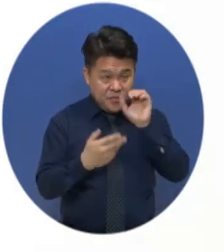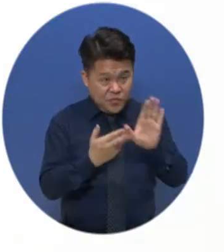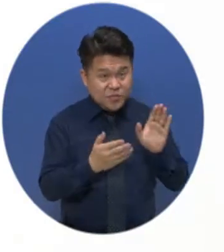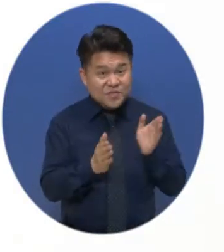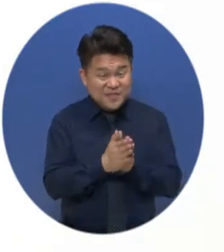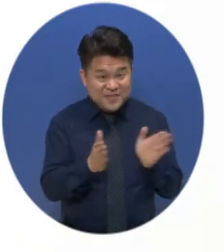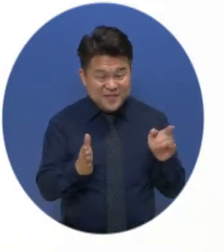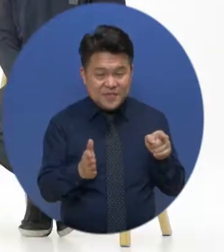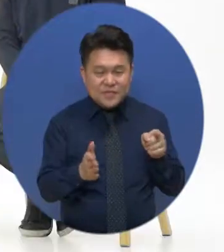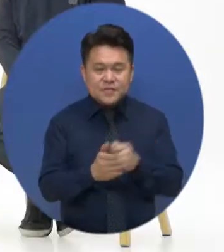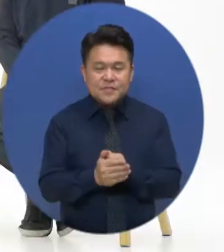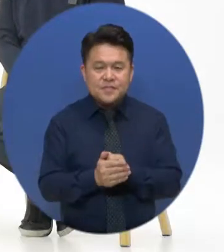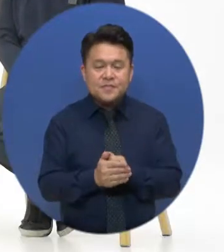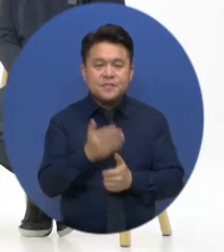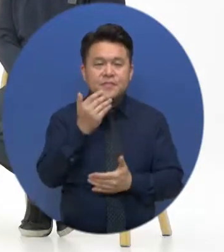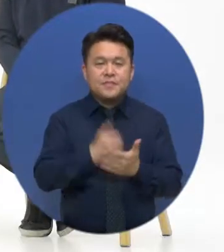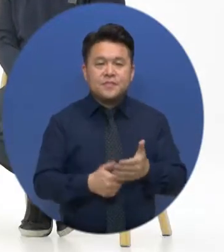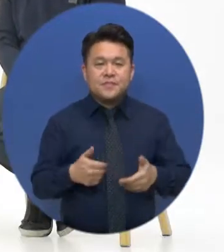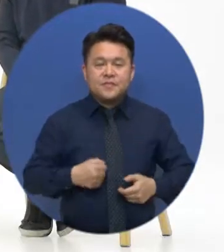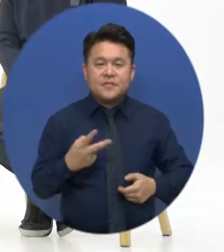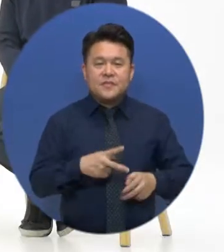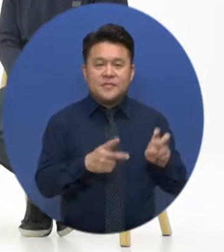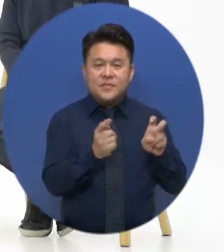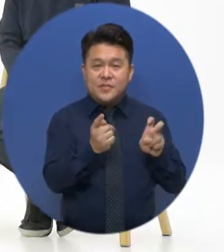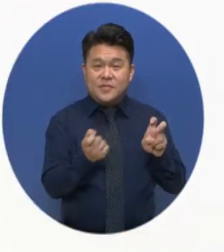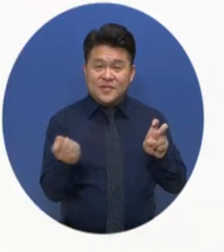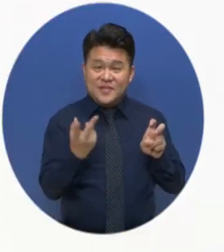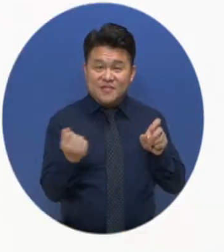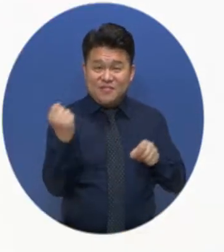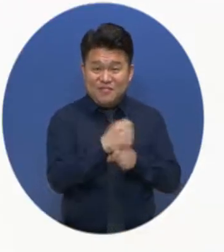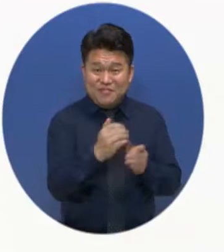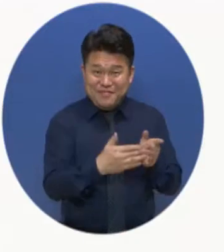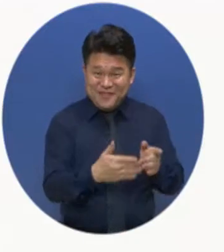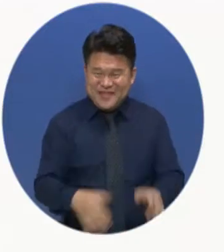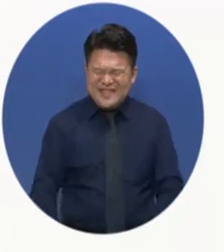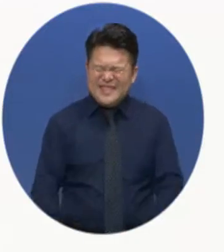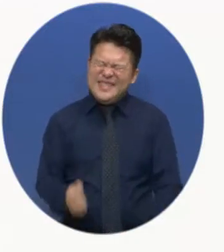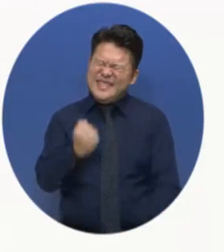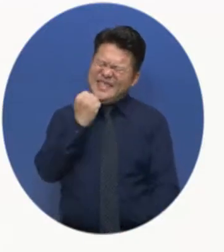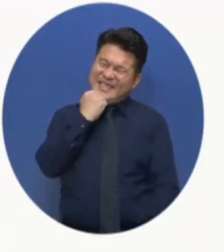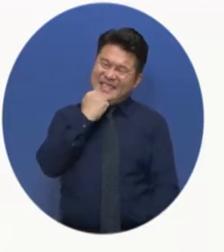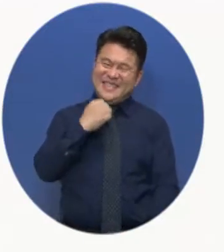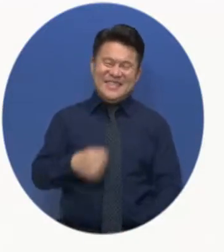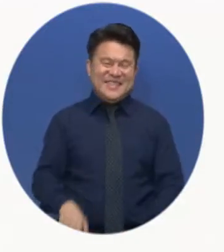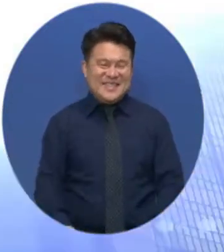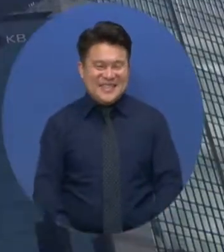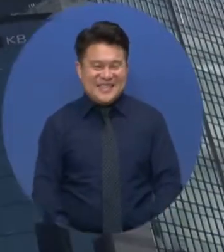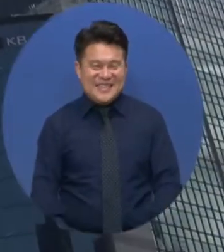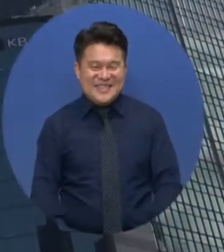네네. 빼셔야 될 몸무게가 다시 원상복귀가 되신 거예요. 네네.